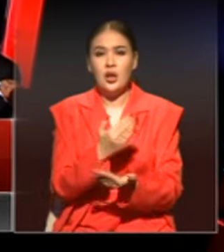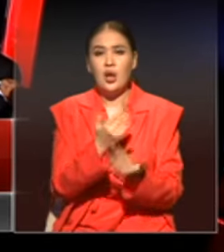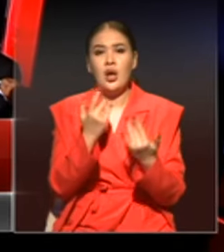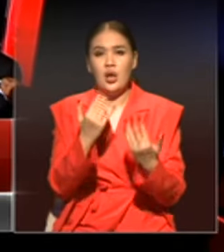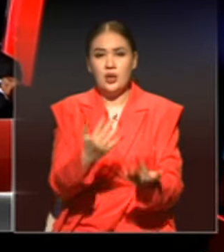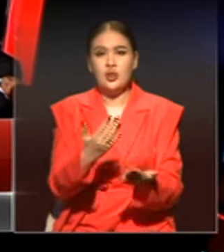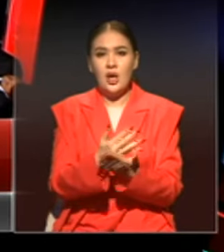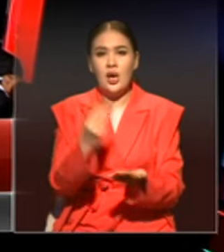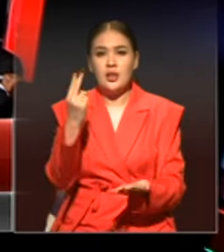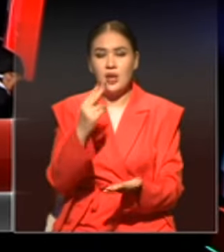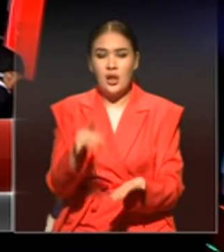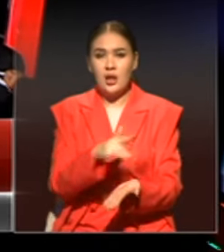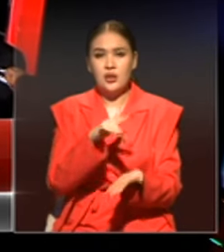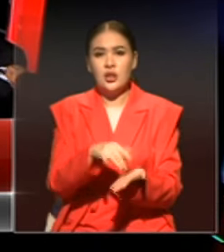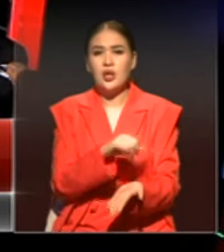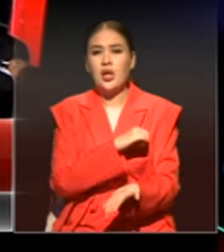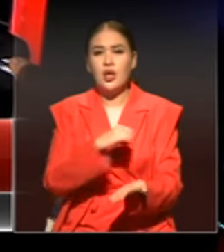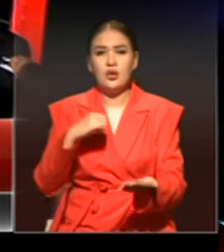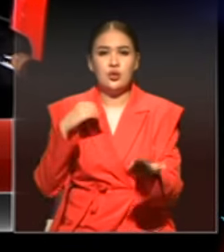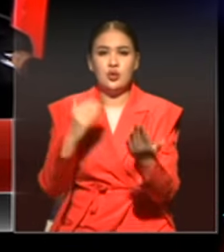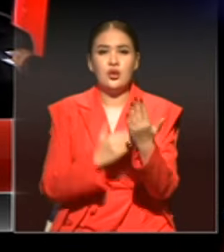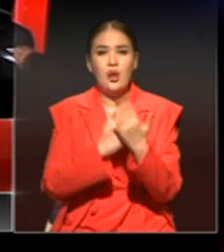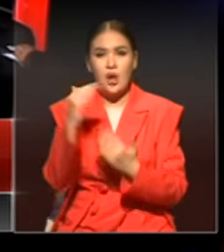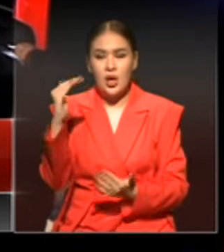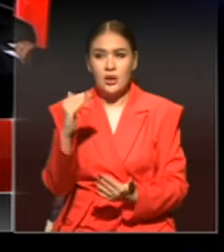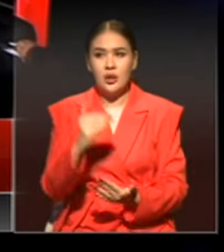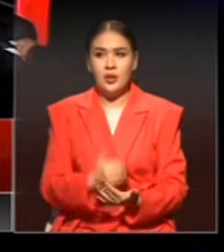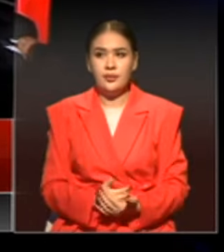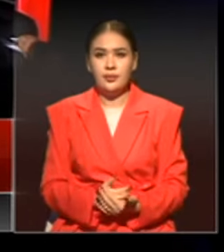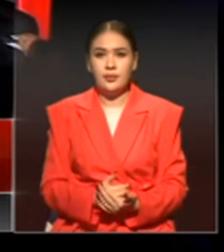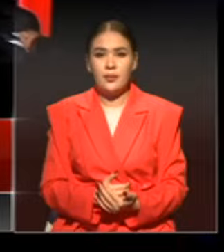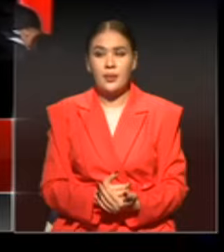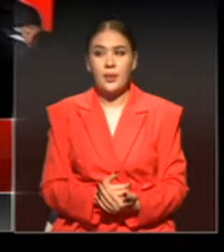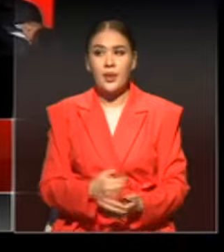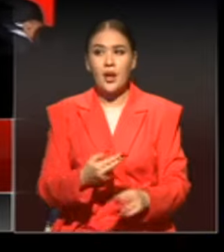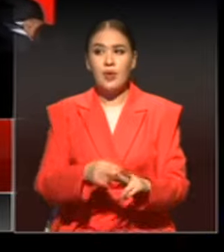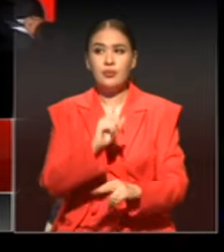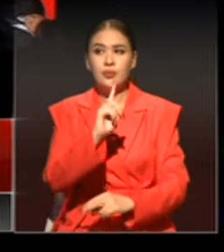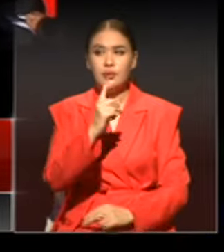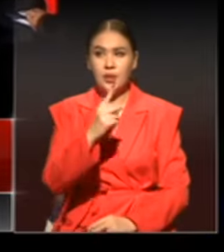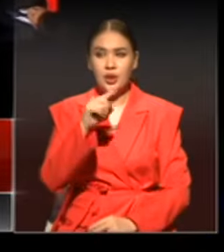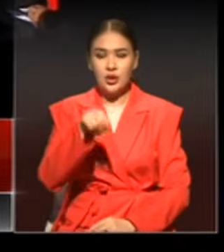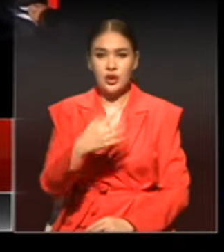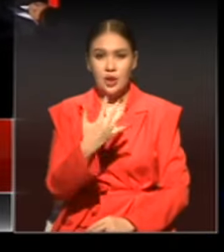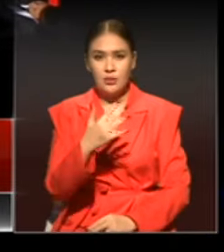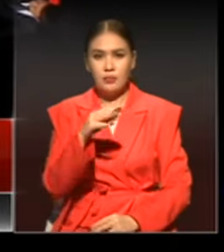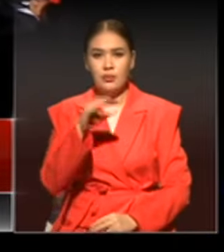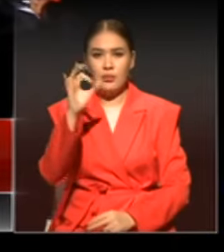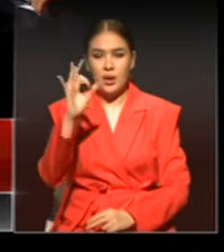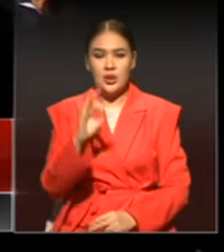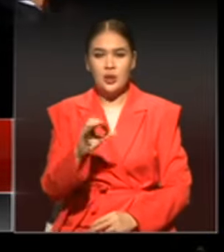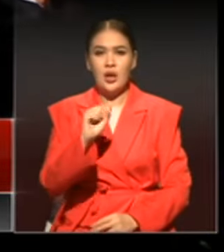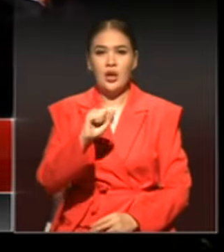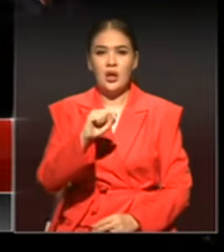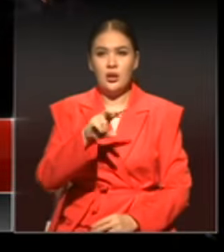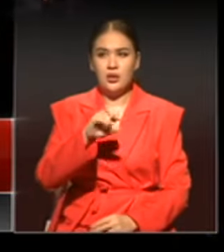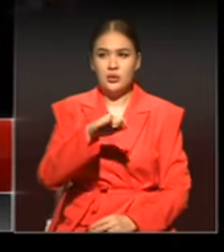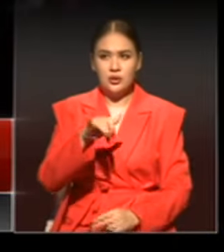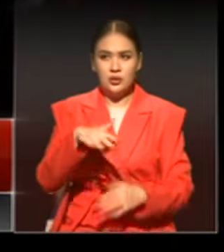өңдейміз. Бұл Астана қаласында ең жоғары көрсеткіш. Ал енді мысалы Ұлытау болса, Жезқазған қаласында бұл 1.5%. Біз сонда ол жерде